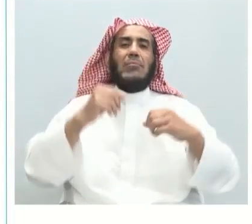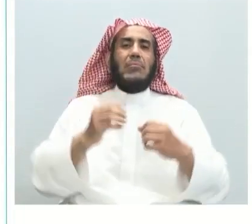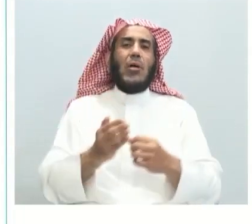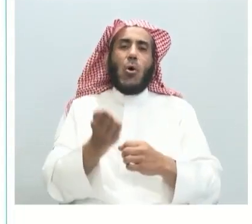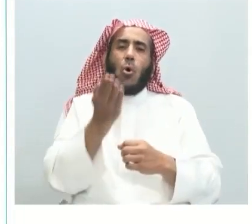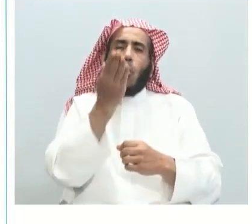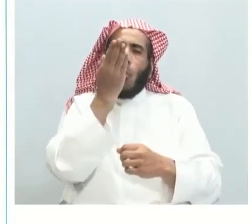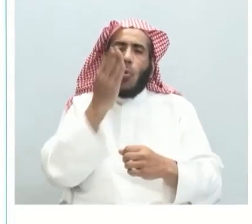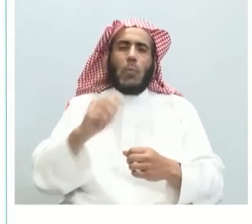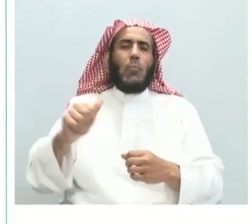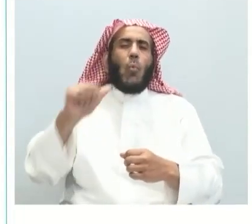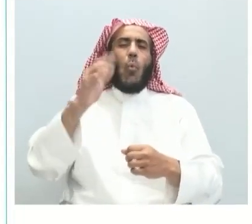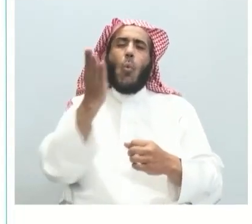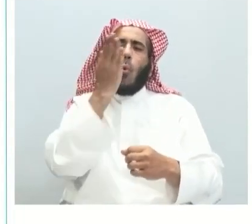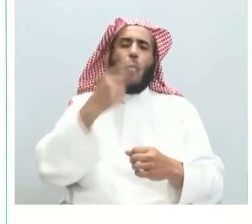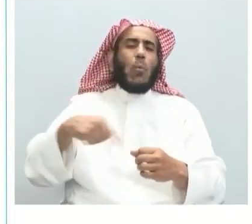فاسقيناكموه